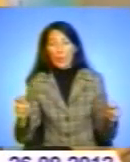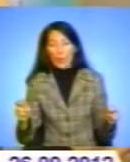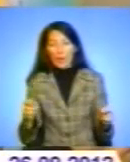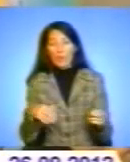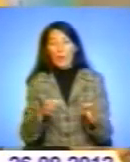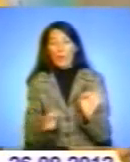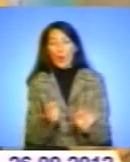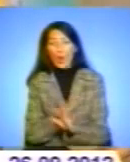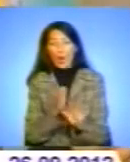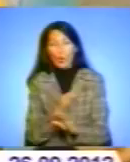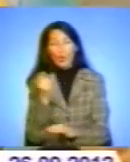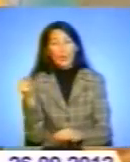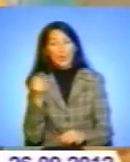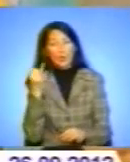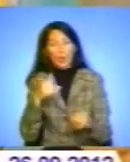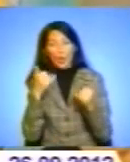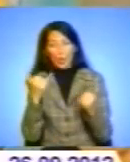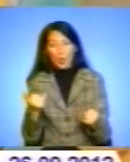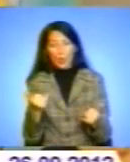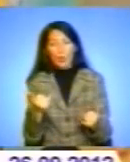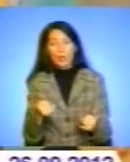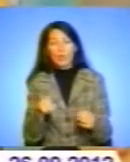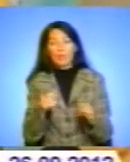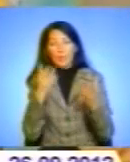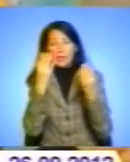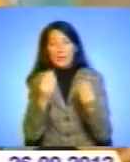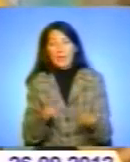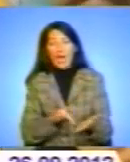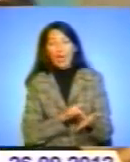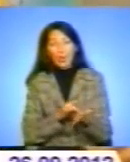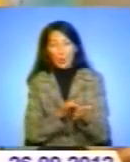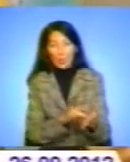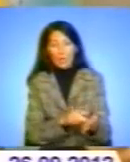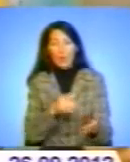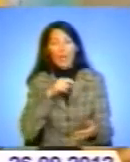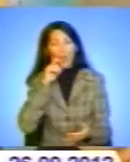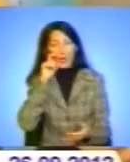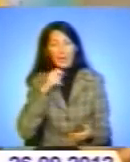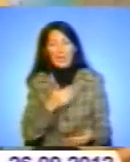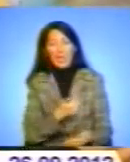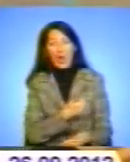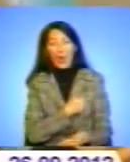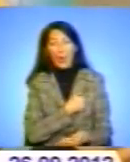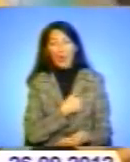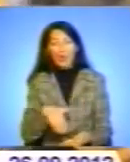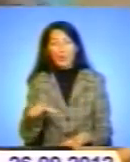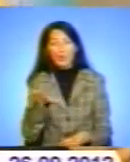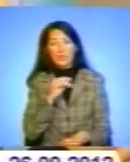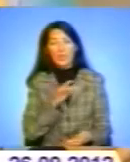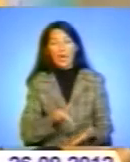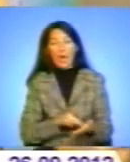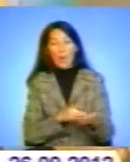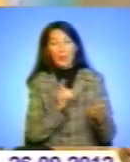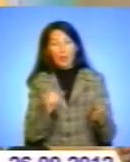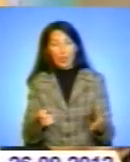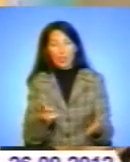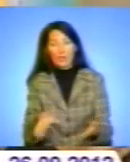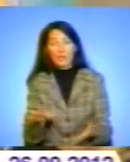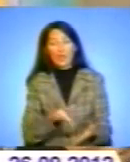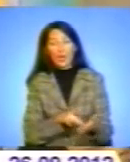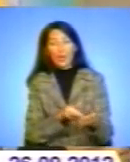І сьогодні, з нагоди Всесвітнього дня туризму і Дня туризму в Україні, я хочу всіх мандруючих, всіх